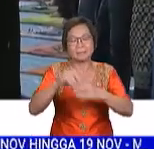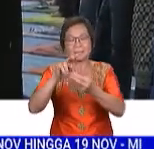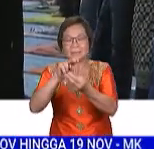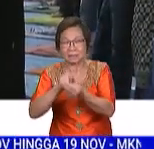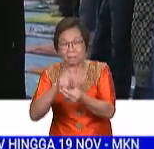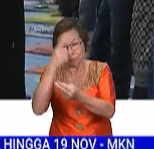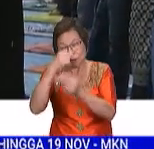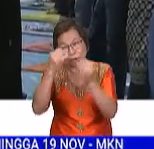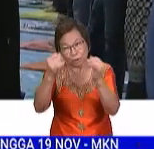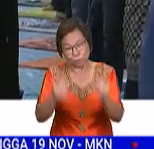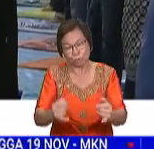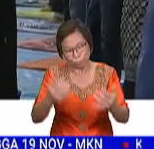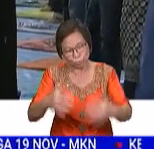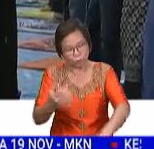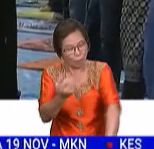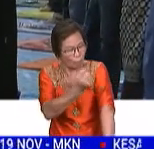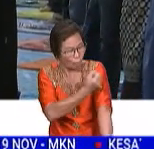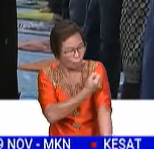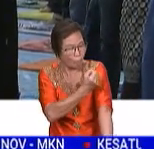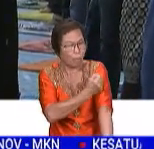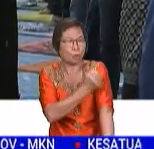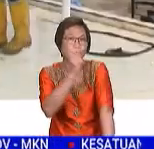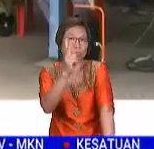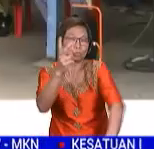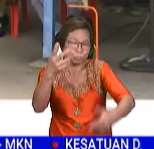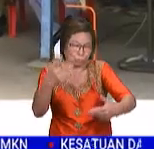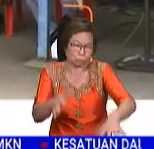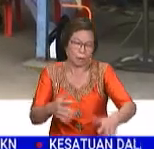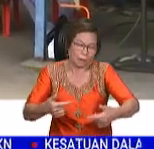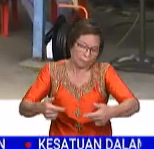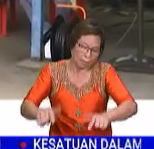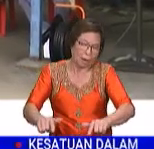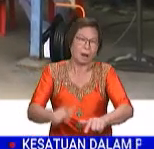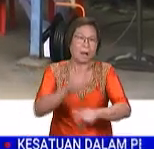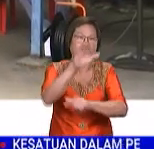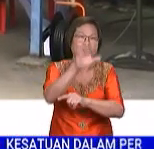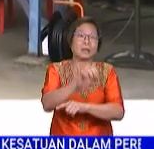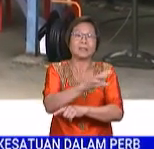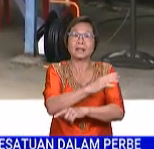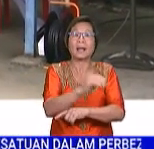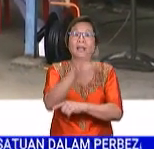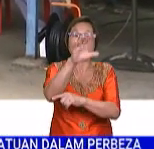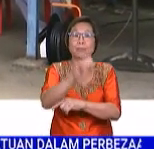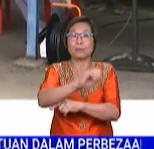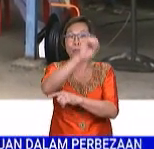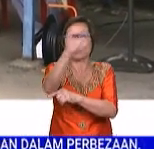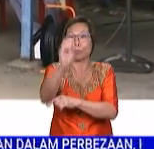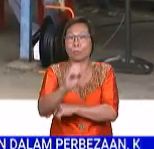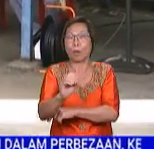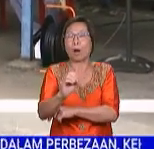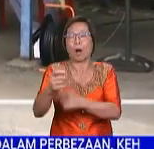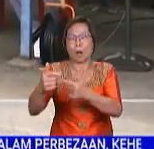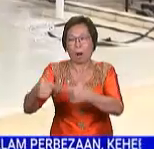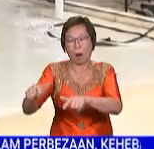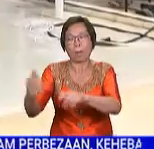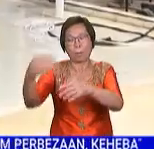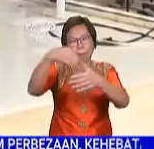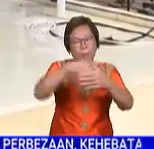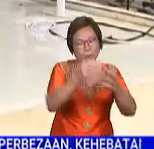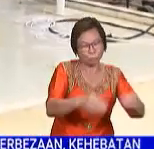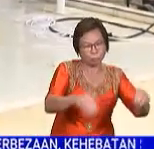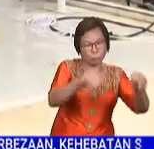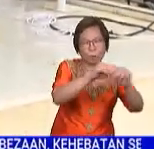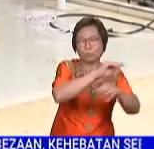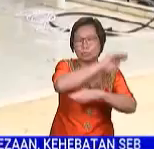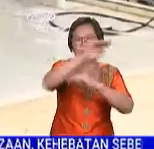dan Surau bagi individu yang telah lengkap menerima vaksin dengan 50 ratus kapas ruang dan pejarakan fizikal ujar beliau